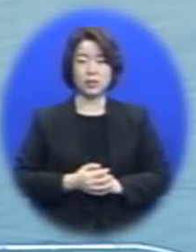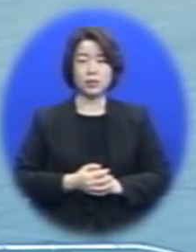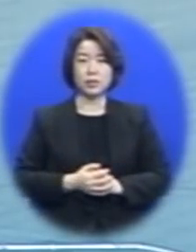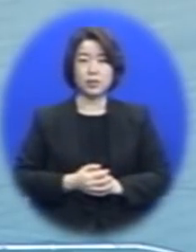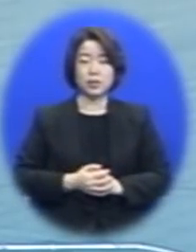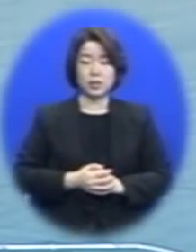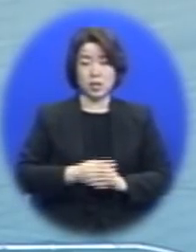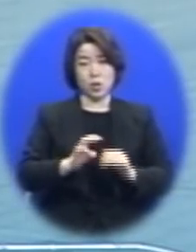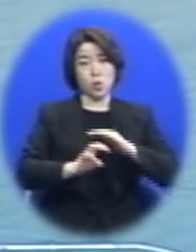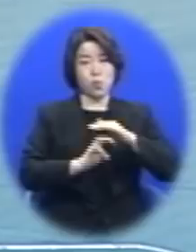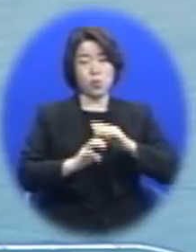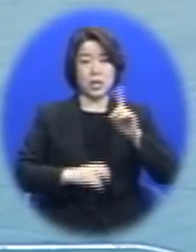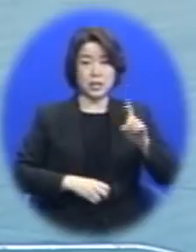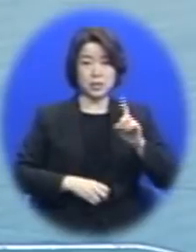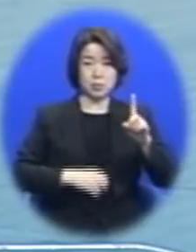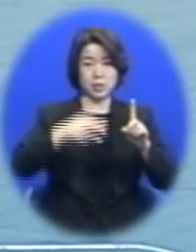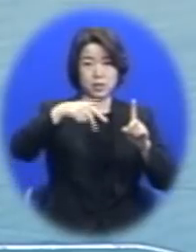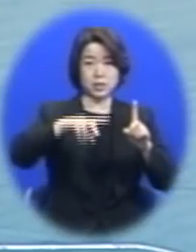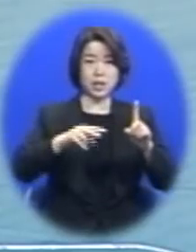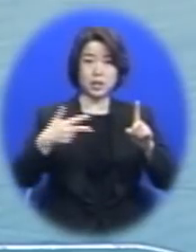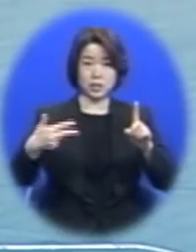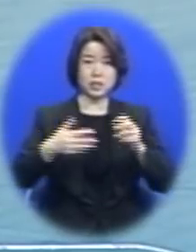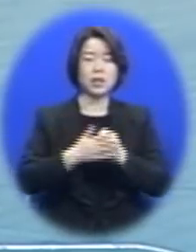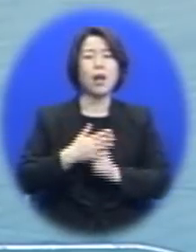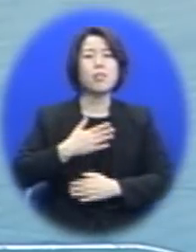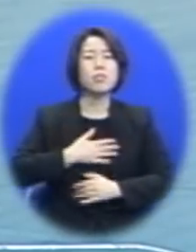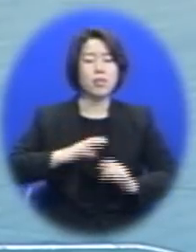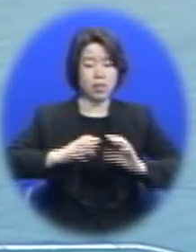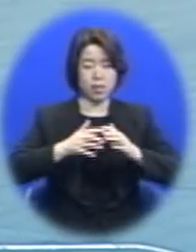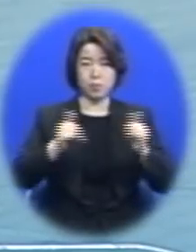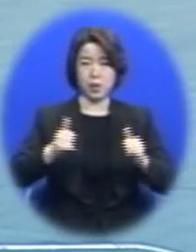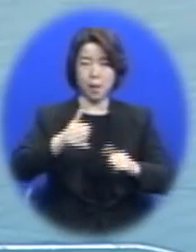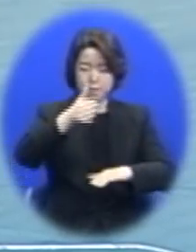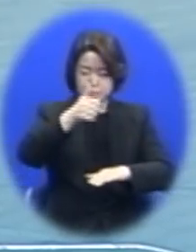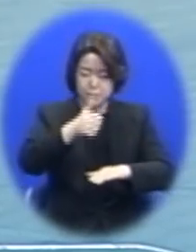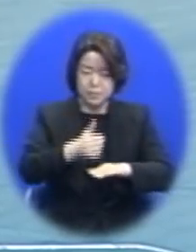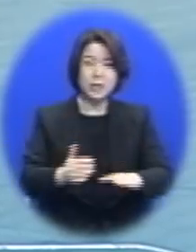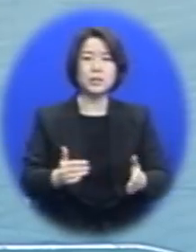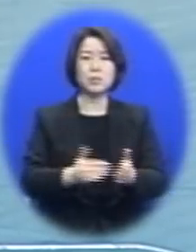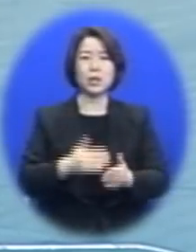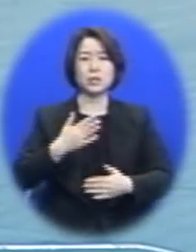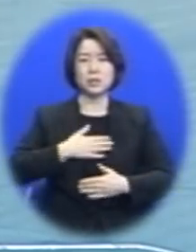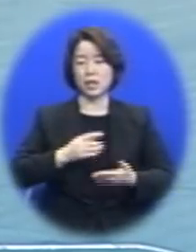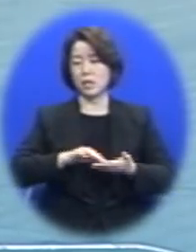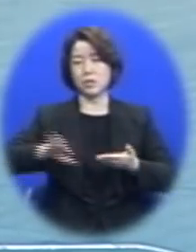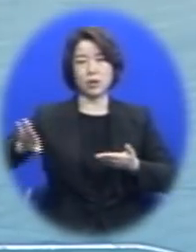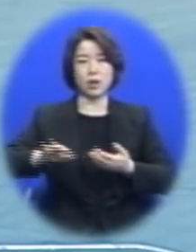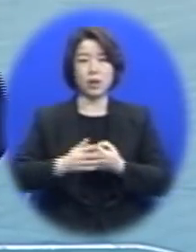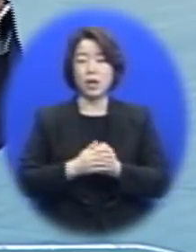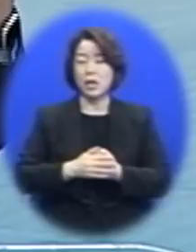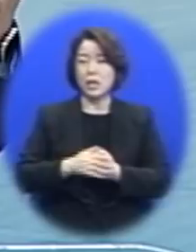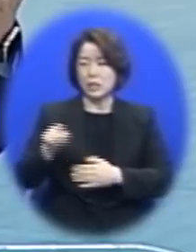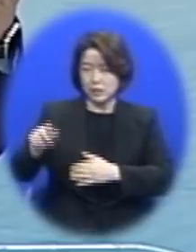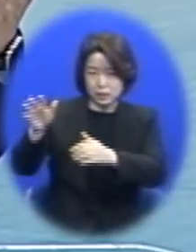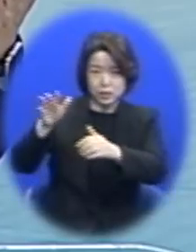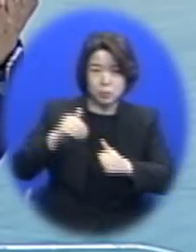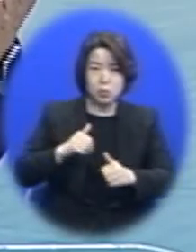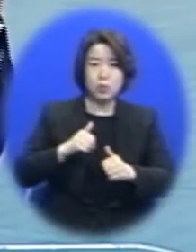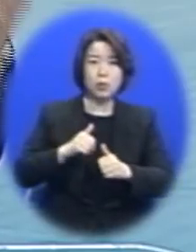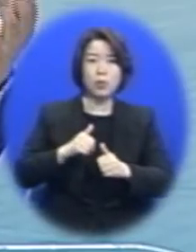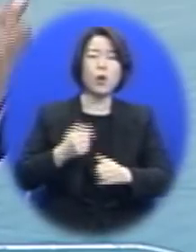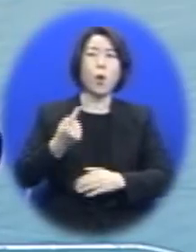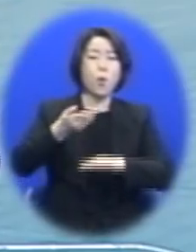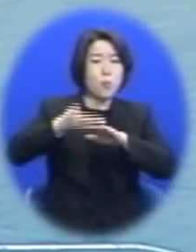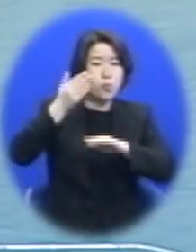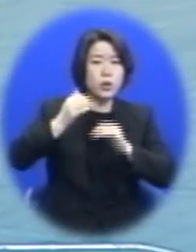호세아 11장 7절에 내 백성이 끝끝내 내게서 물러간 아니 비록 그들을 불러 위에 계신 얘기로